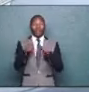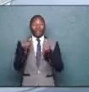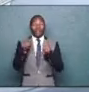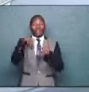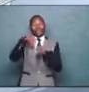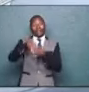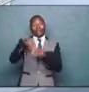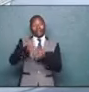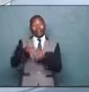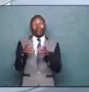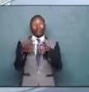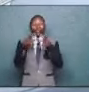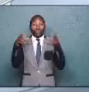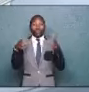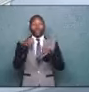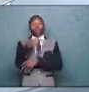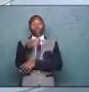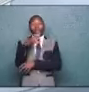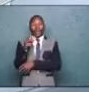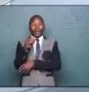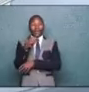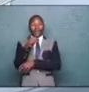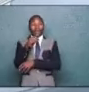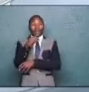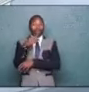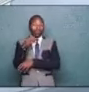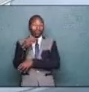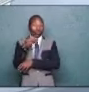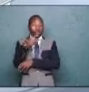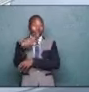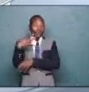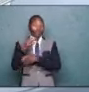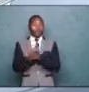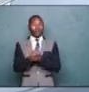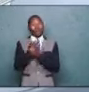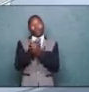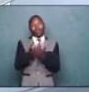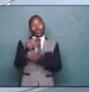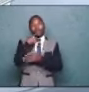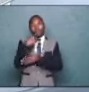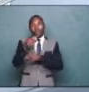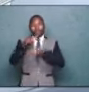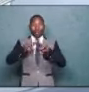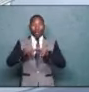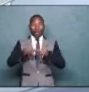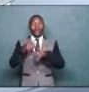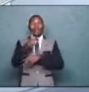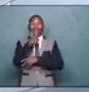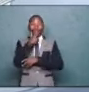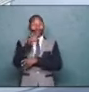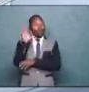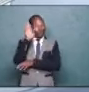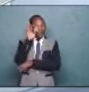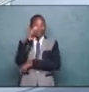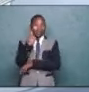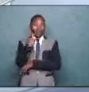tukukonzekera jisanko cha chikulu cha 2025 Choncho ndikupe mphani kuti mukhale chero ndikumvetsera pamene